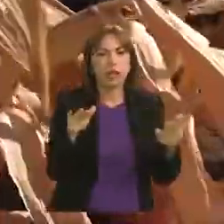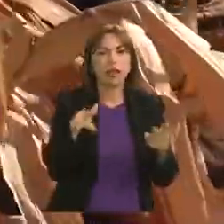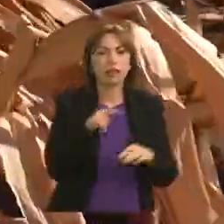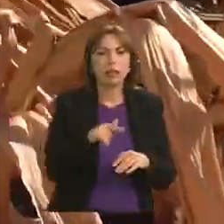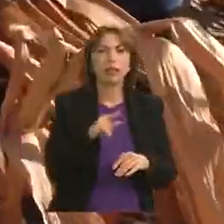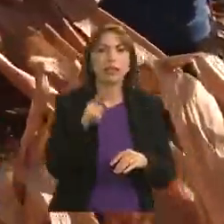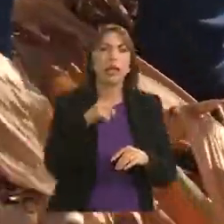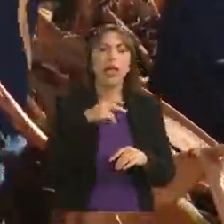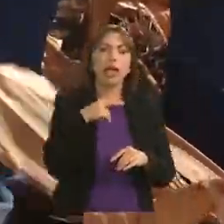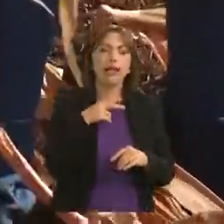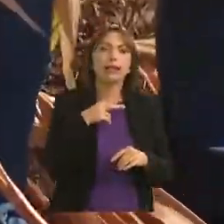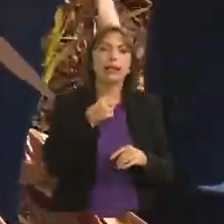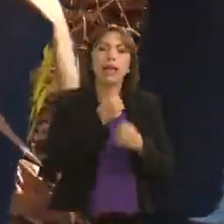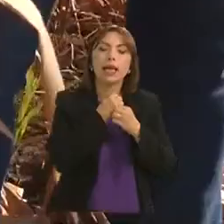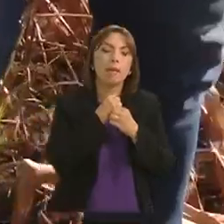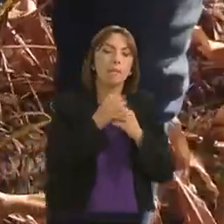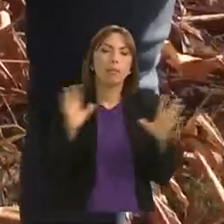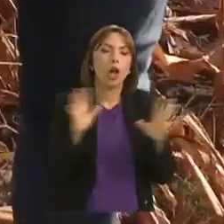este imposibil